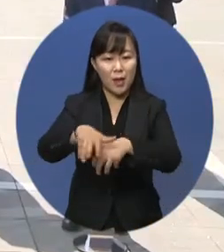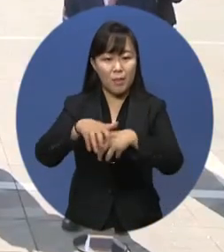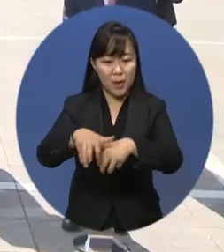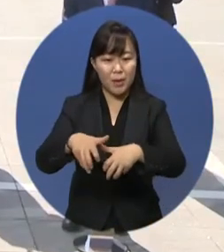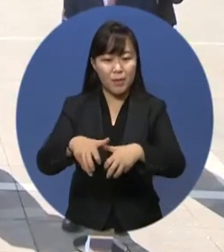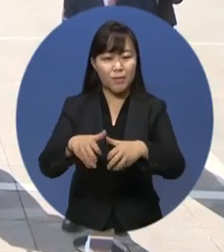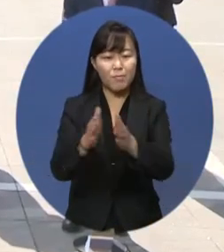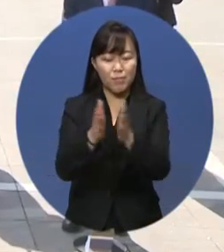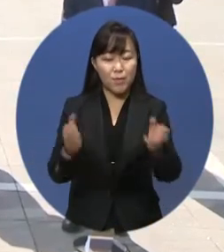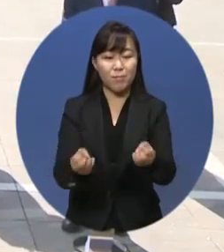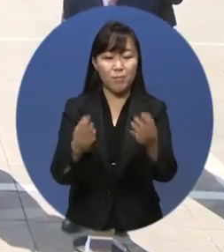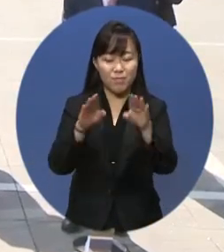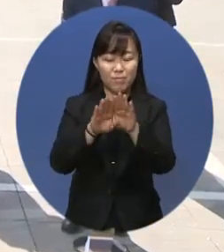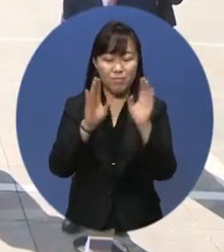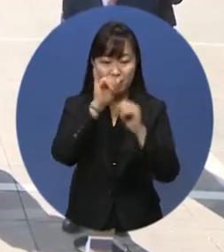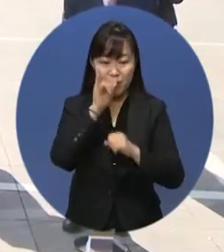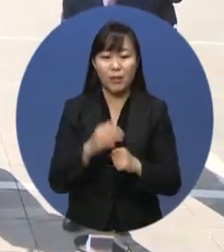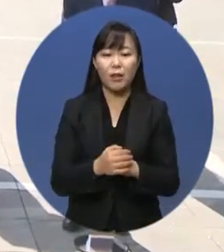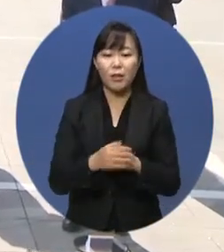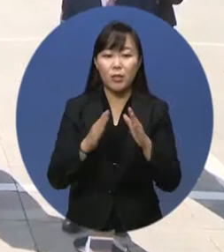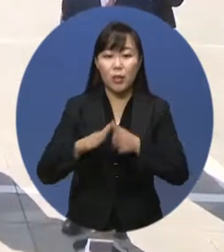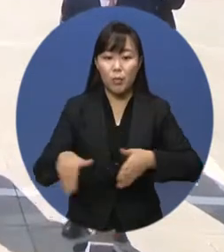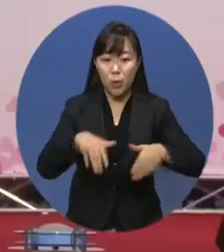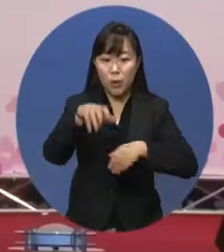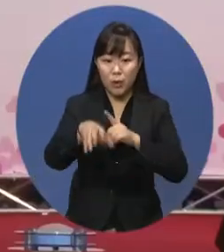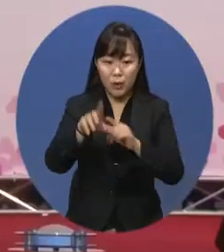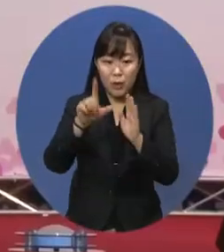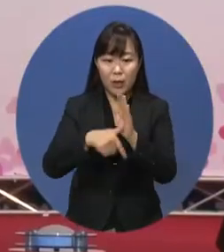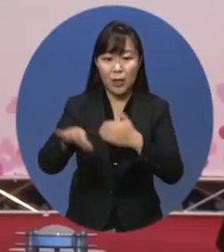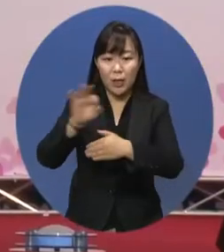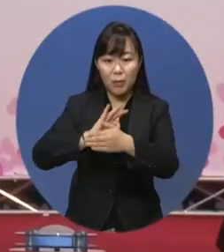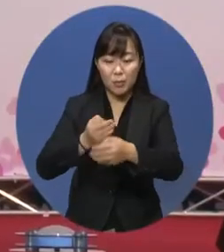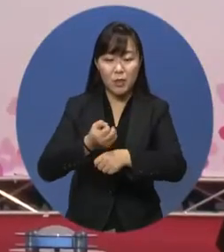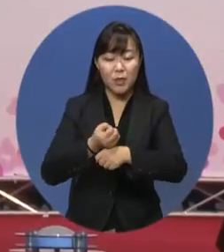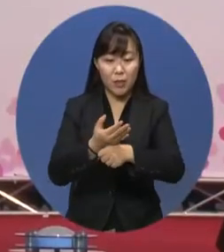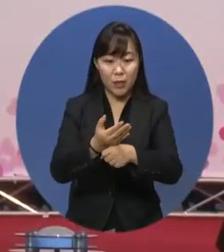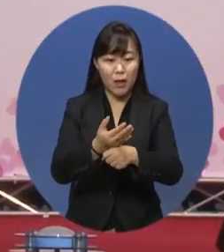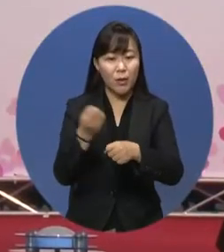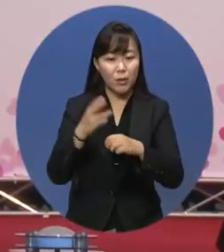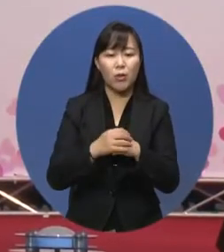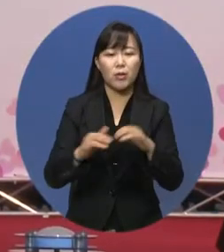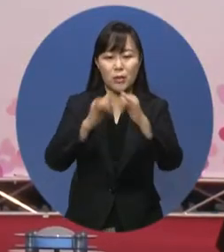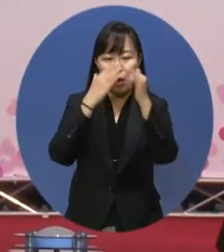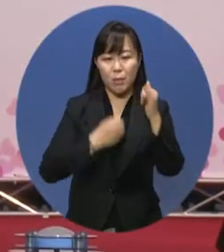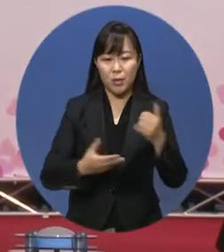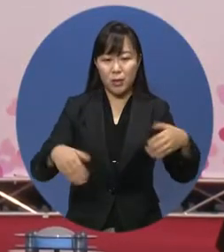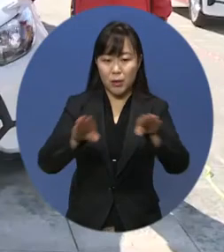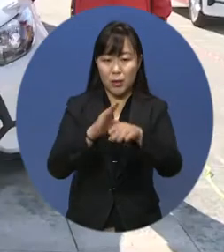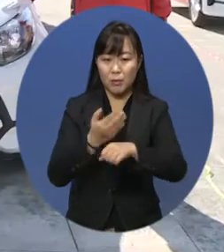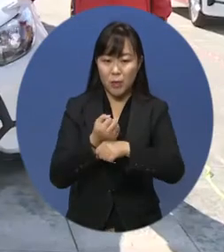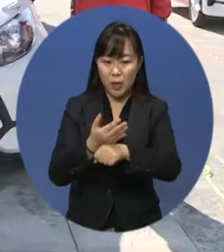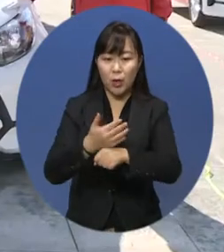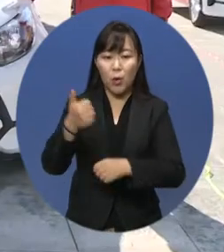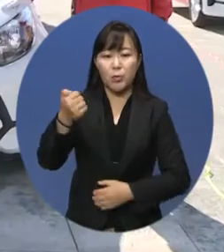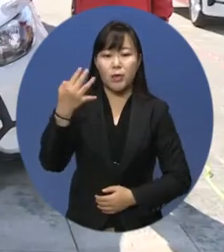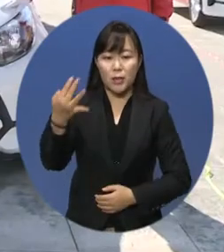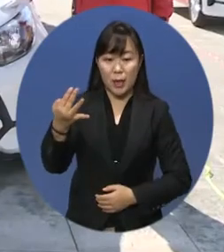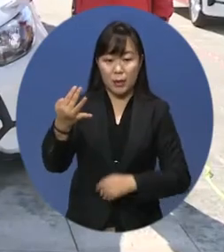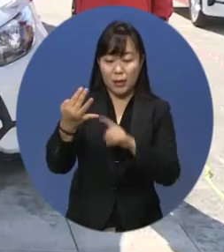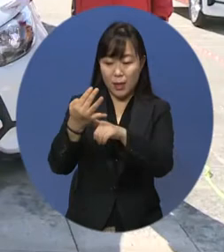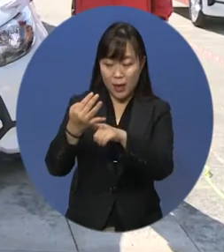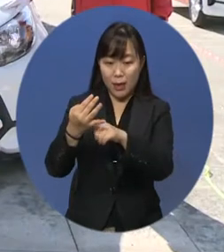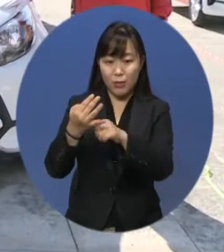가졌습니다. 전남 도청에서 가진 행사에는 기부금 전달식과 사회복지시설에 제공할 54대의